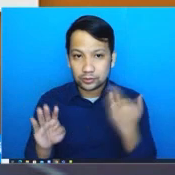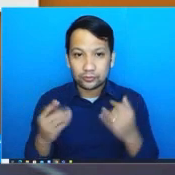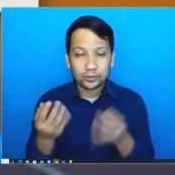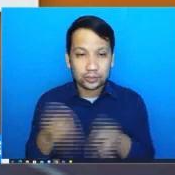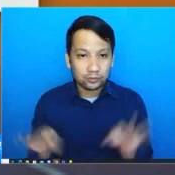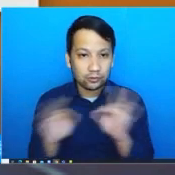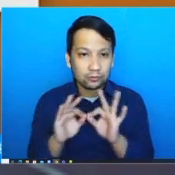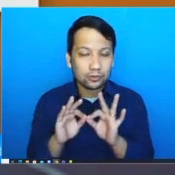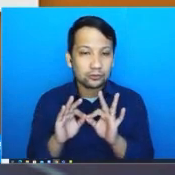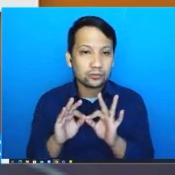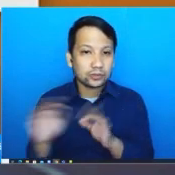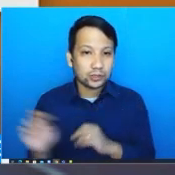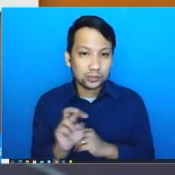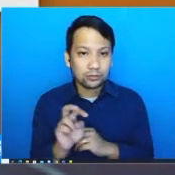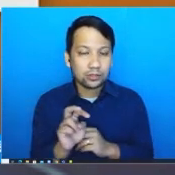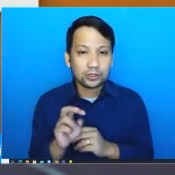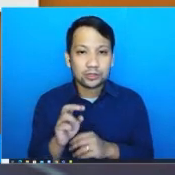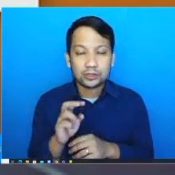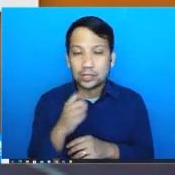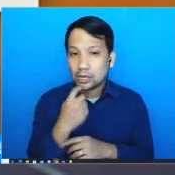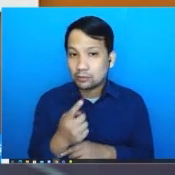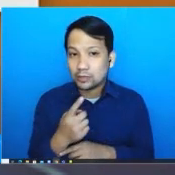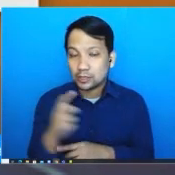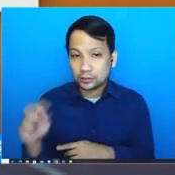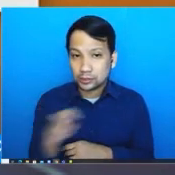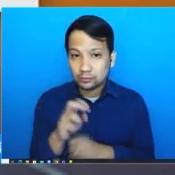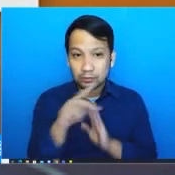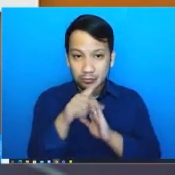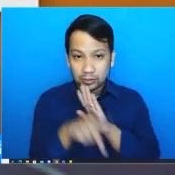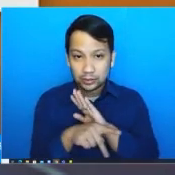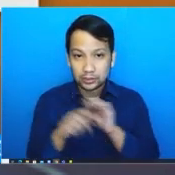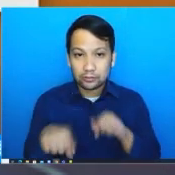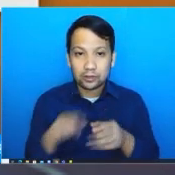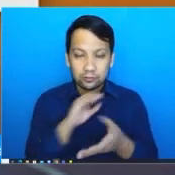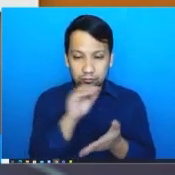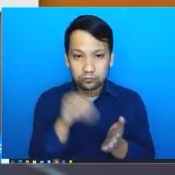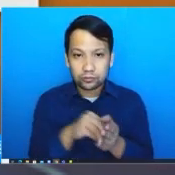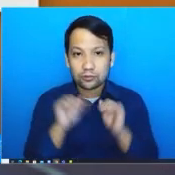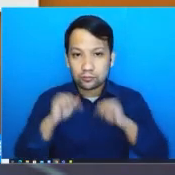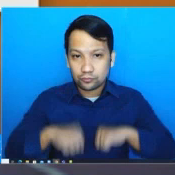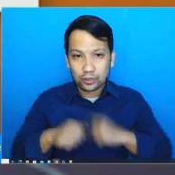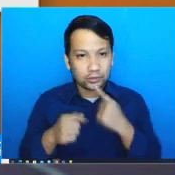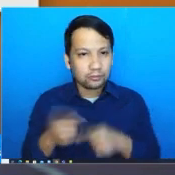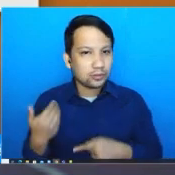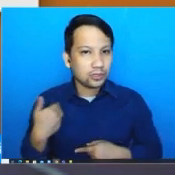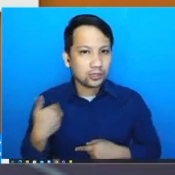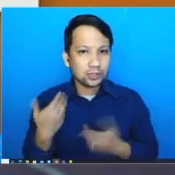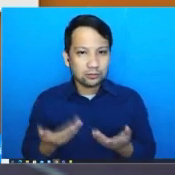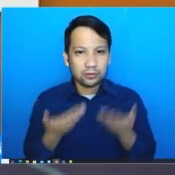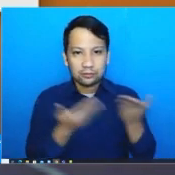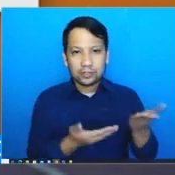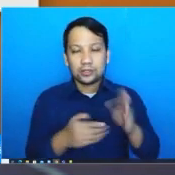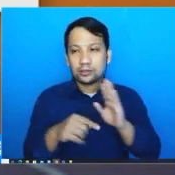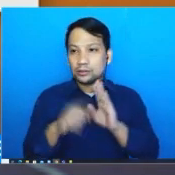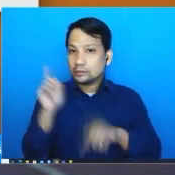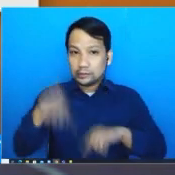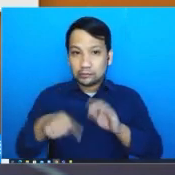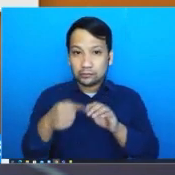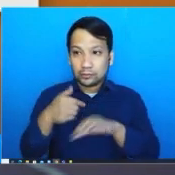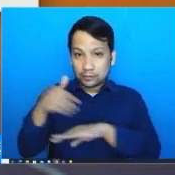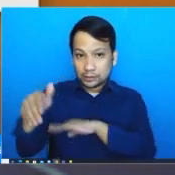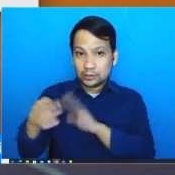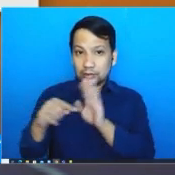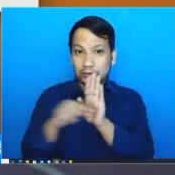protocols para sa mga bakunadong individual. Nakasaad dito na pwede nang hindi magpasa ng negative RT-PCR test result ang